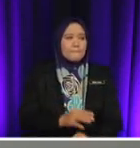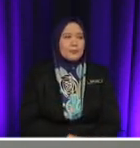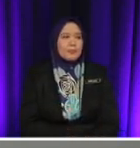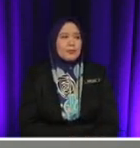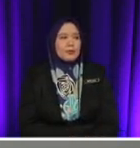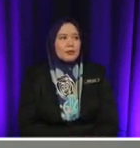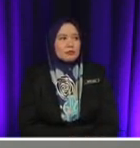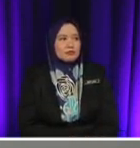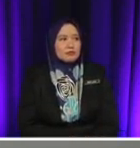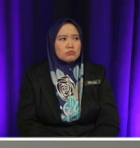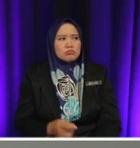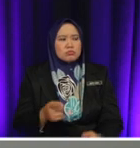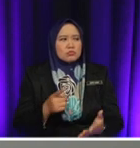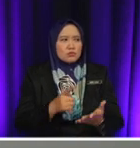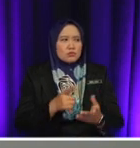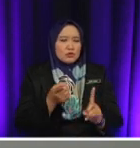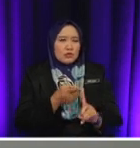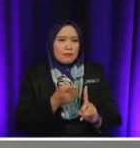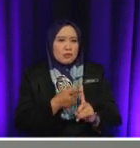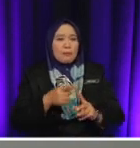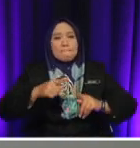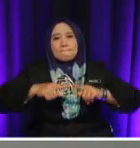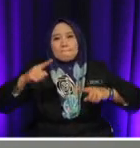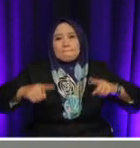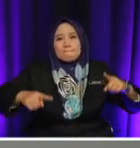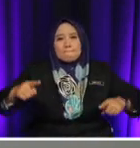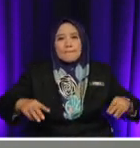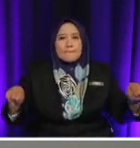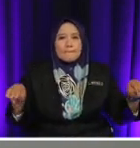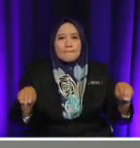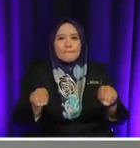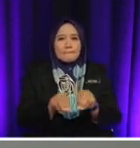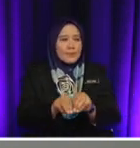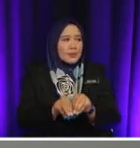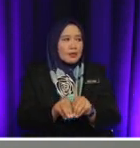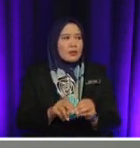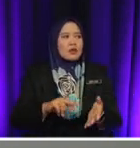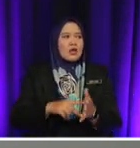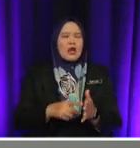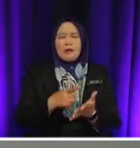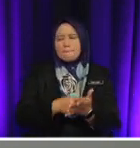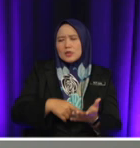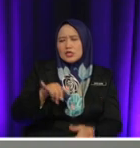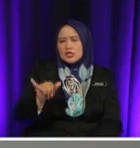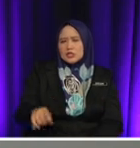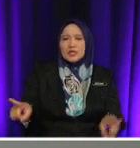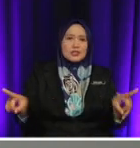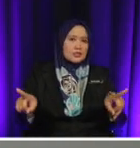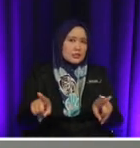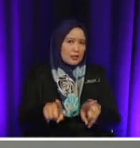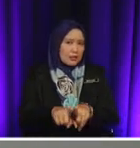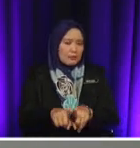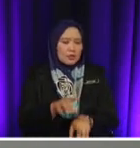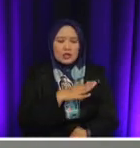yang pertama kita tengok pembolehubah dimalarkan okey apa yang sama yang kekal daripada mula eksperimen